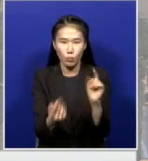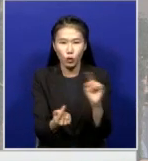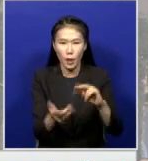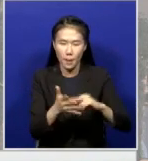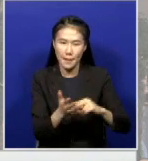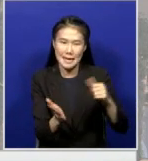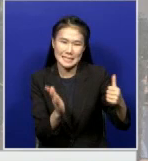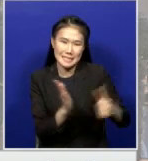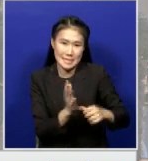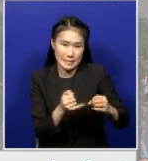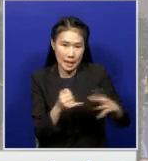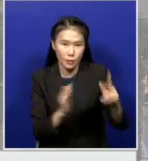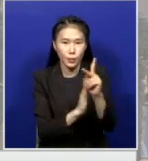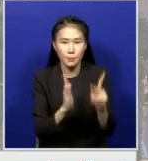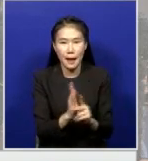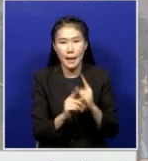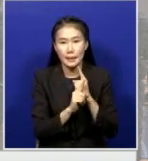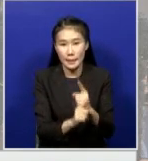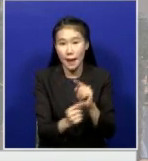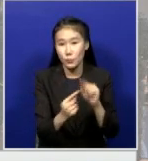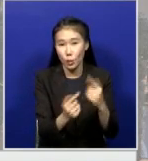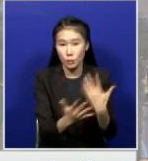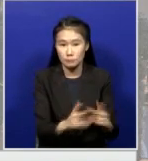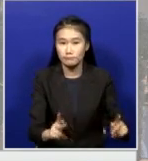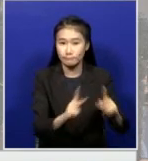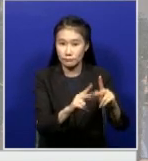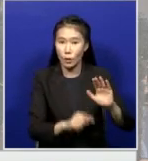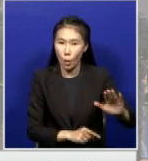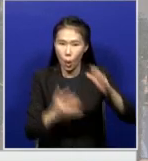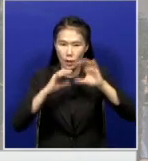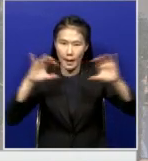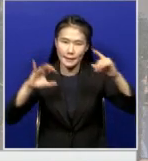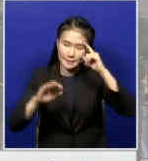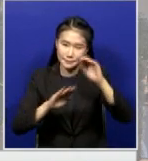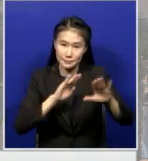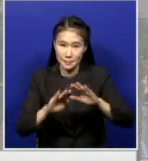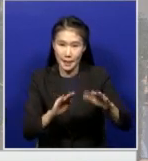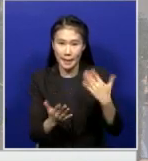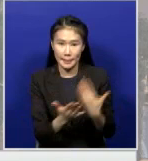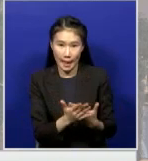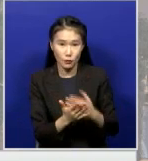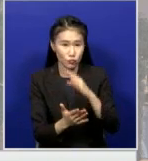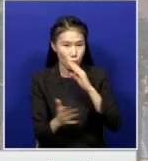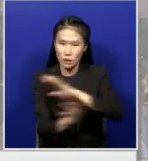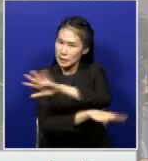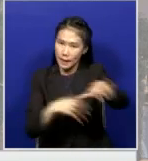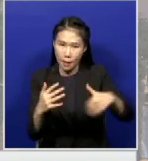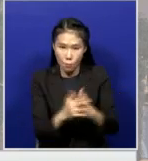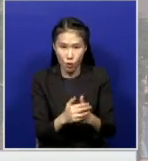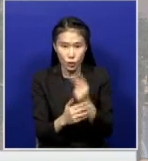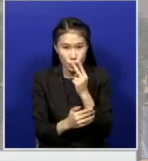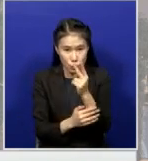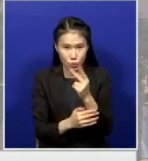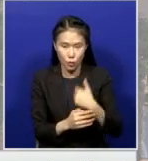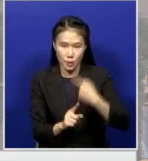ะตามกฎหมายวินัยการเงินการคลังของรัฐโดยประมาณการสัดส่วนหนี้สาธารณะต่อผลิตภัณฑ์มวลรวมในประเทศณ